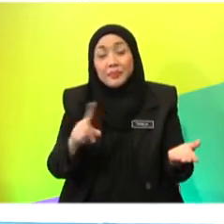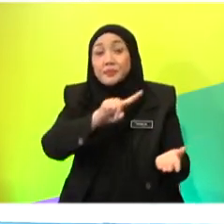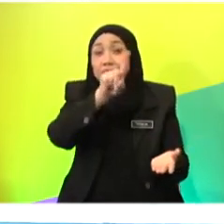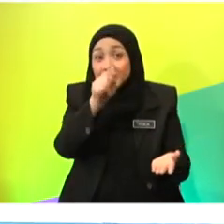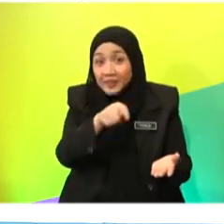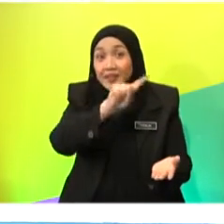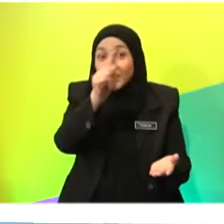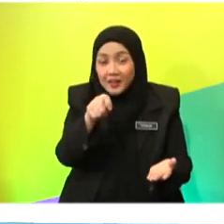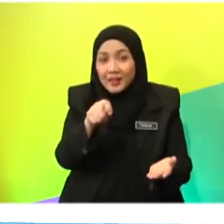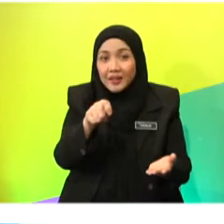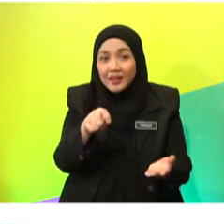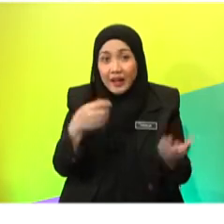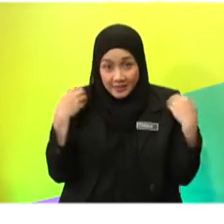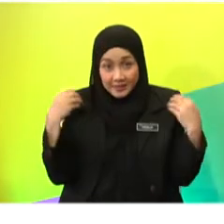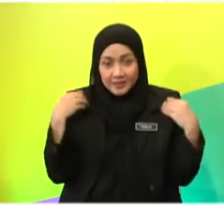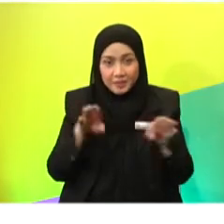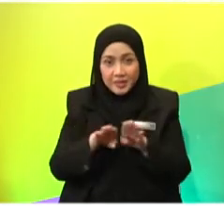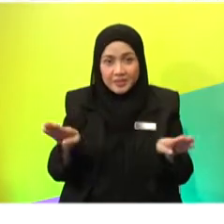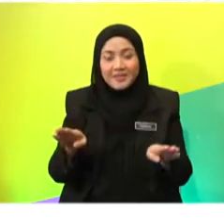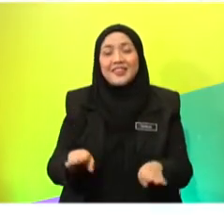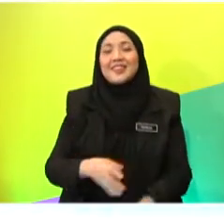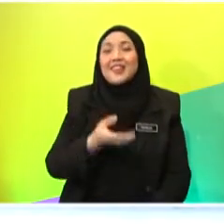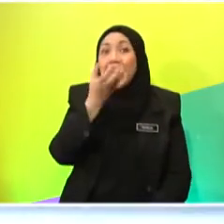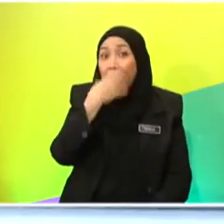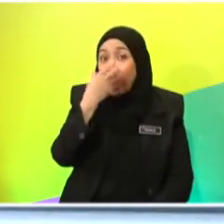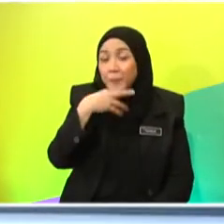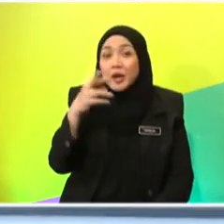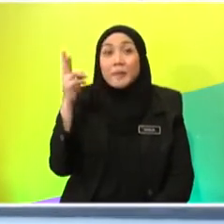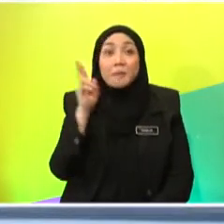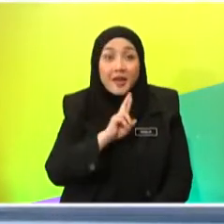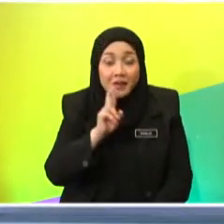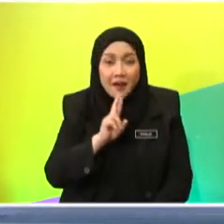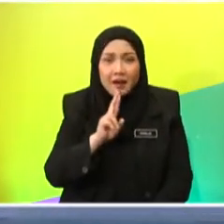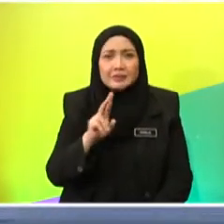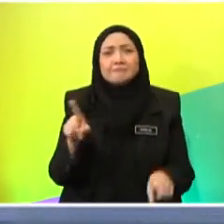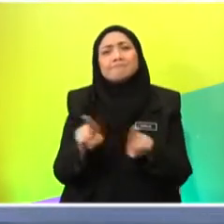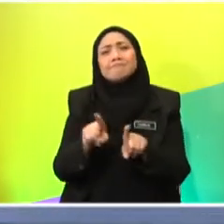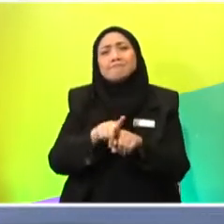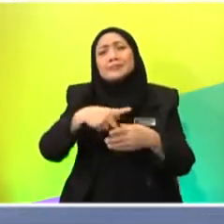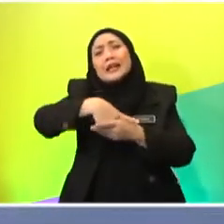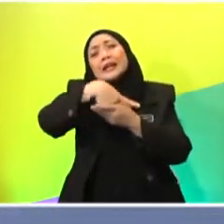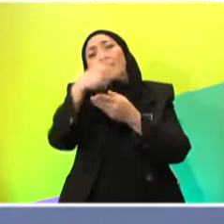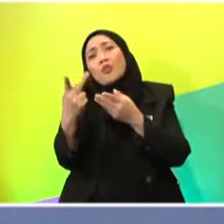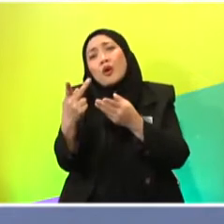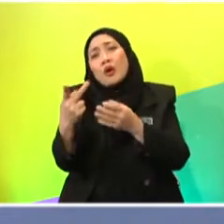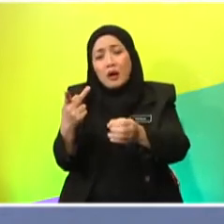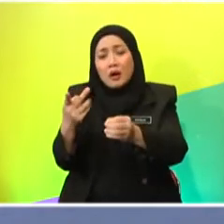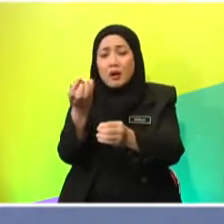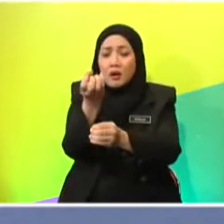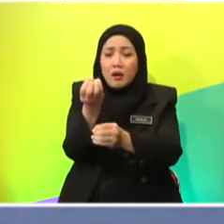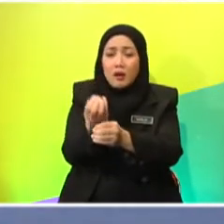macam-macam ah Oke tengok betul-betul anak muda betul-betul